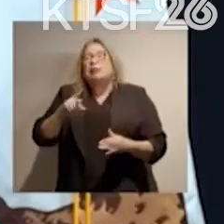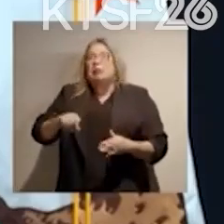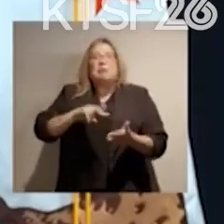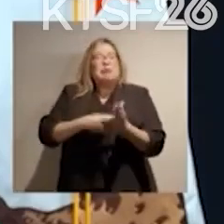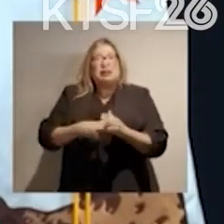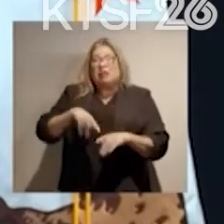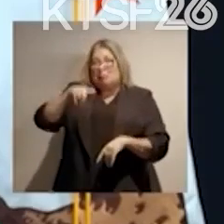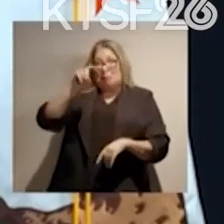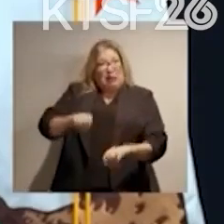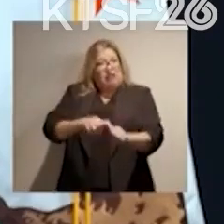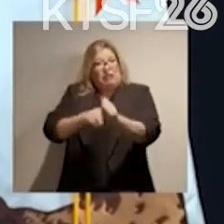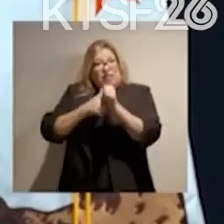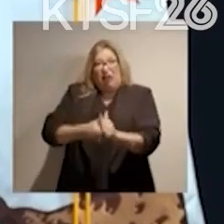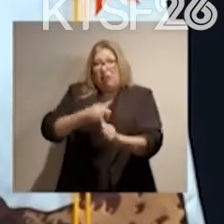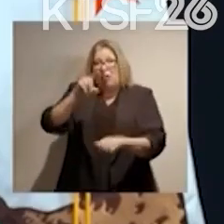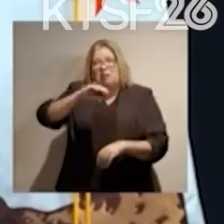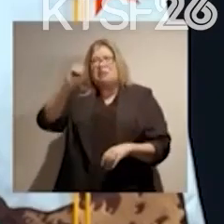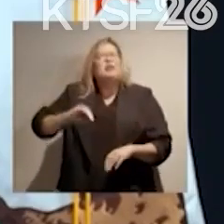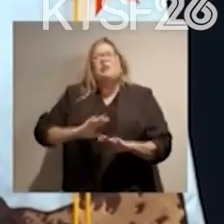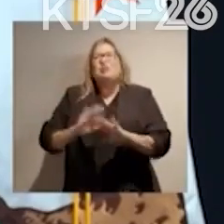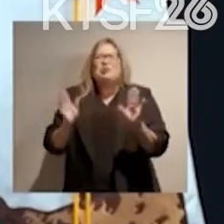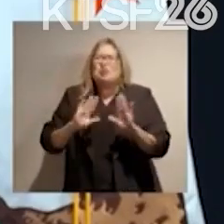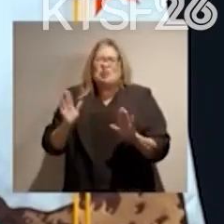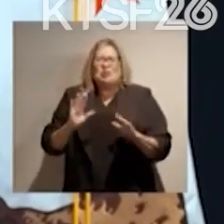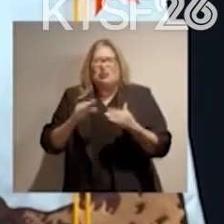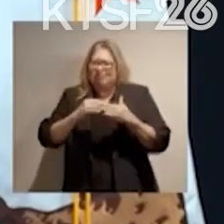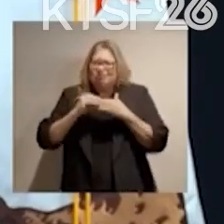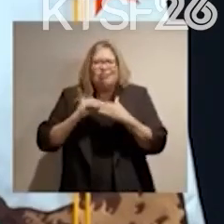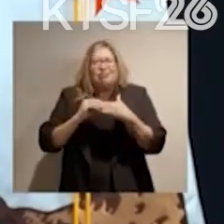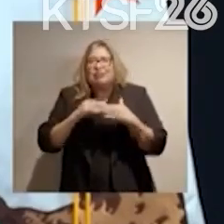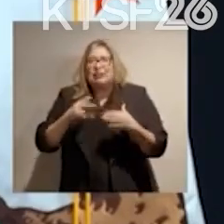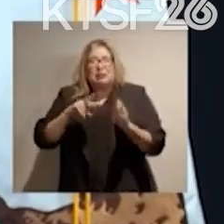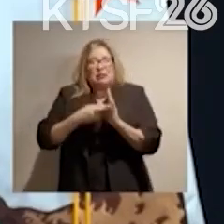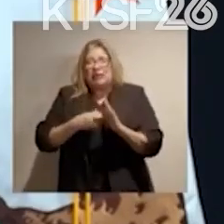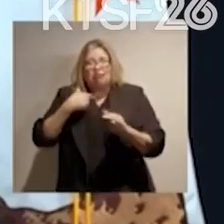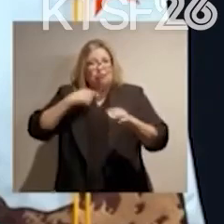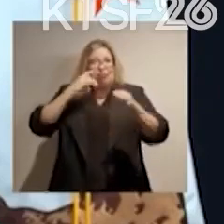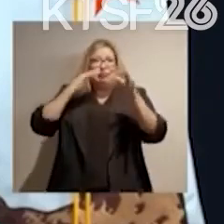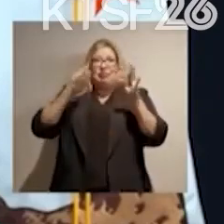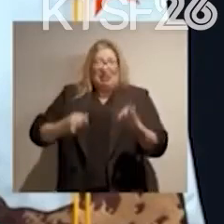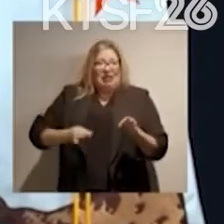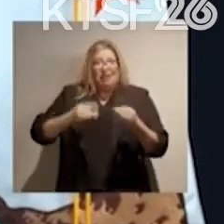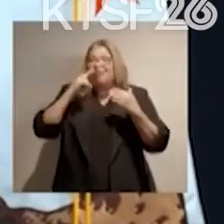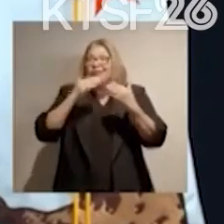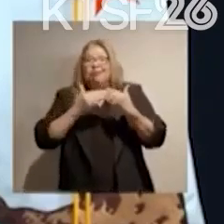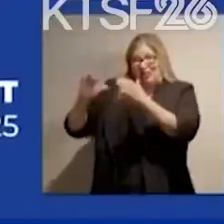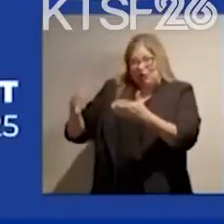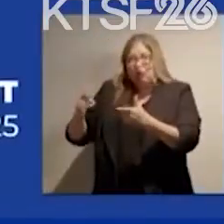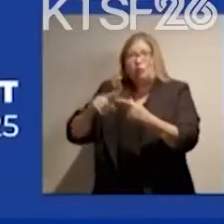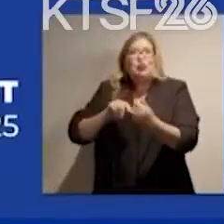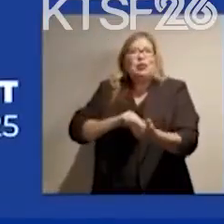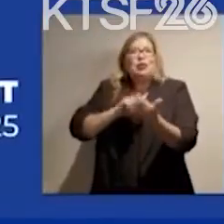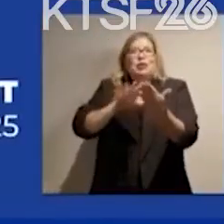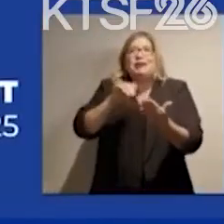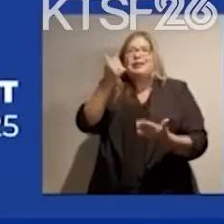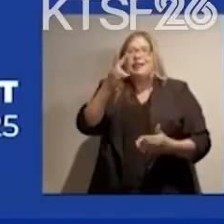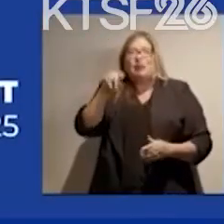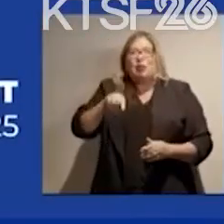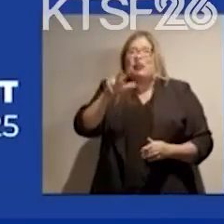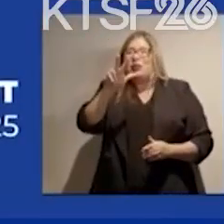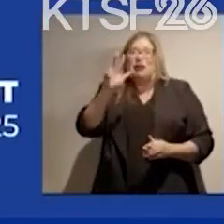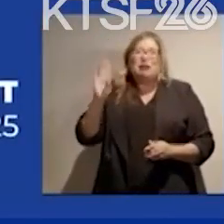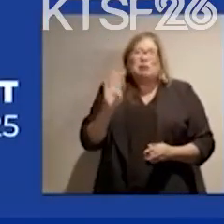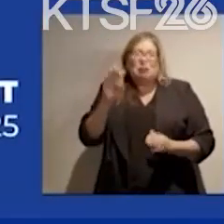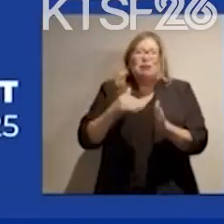经修订后的预算案，总预算开支是2880亿元。尽管上个月已经在预算中削减